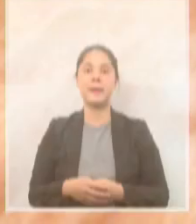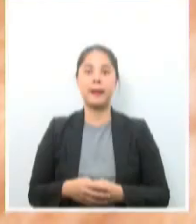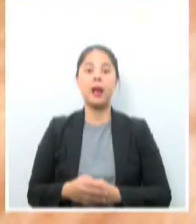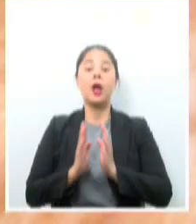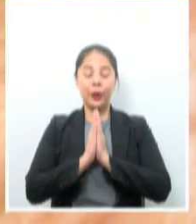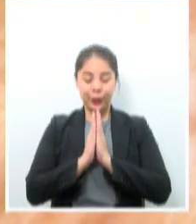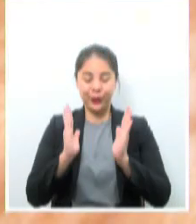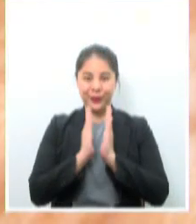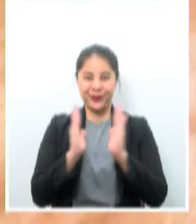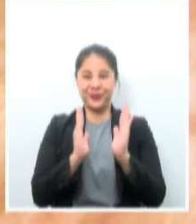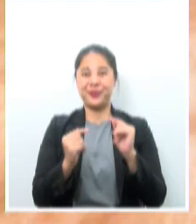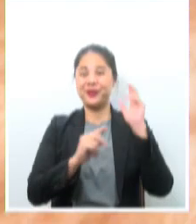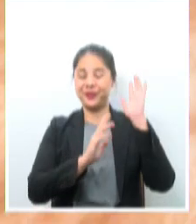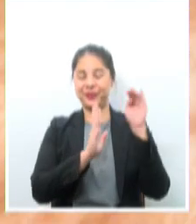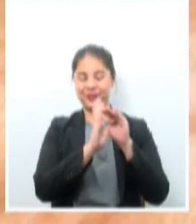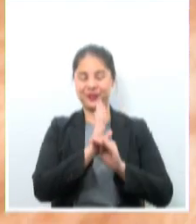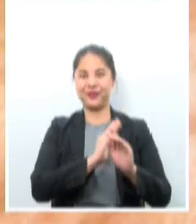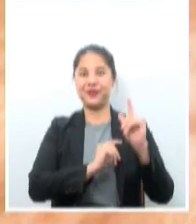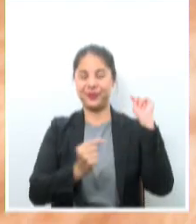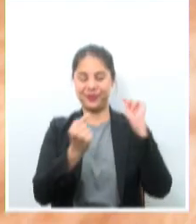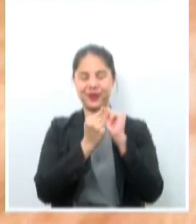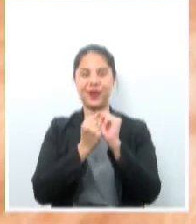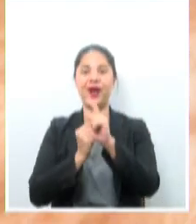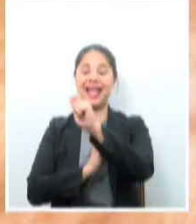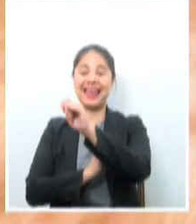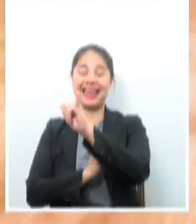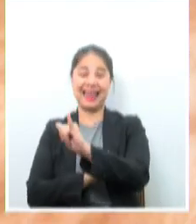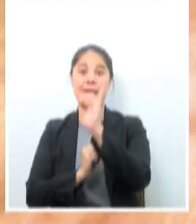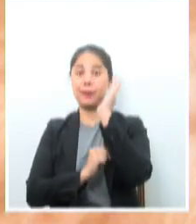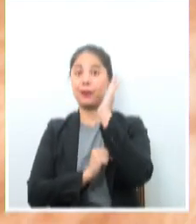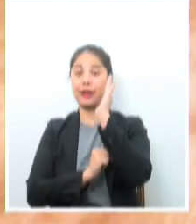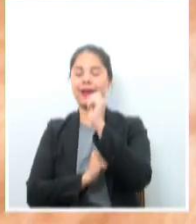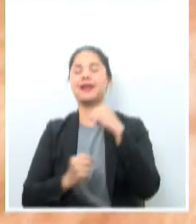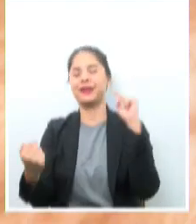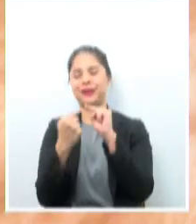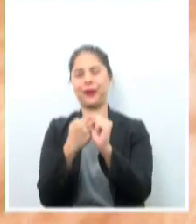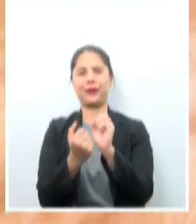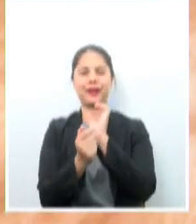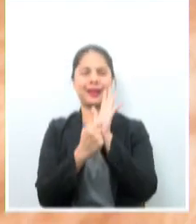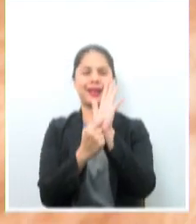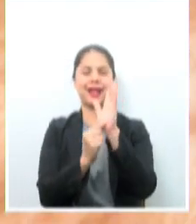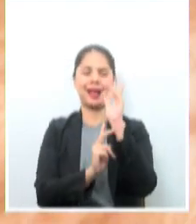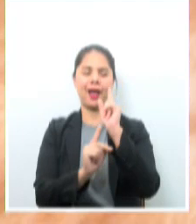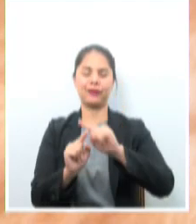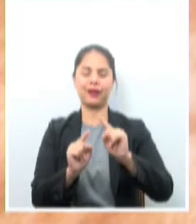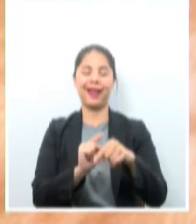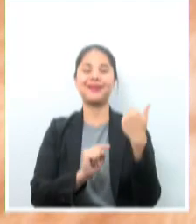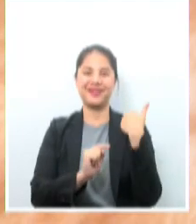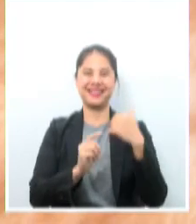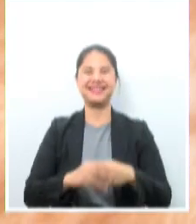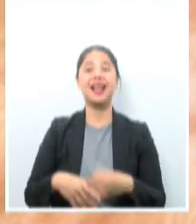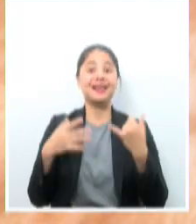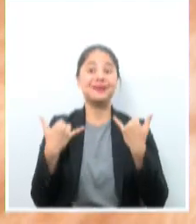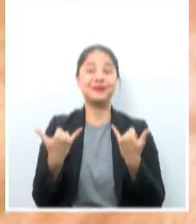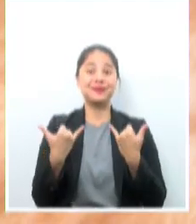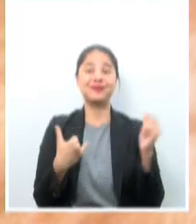ขอบคุณคุณณภัทรอินทรุณนะคะแล้วก็ AI Reporter ค่ะที่ได้มีข่าวติดเทรนด์มานำเสนอให้ในช่วงนี้ด้วยนะคะท่านผู้ชมทุกท่านคะเรา